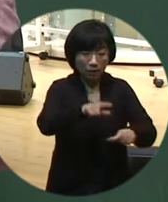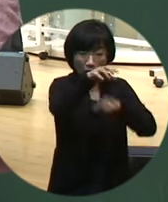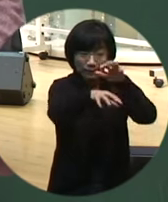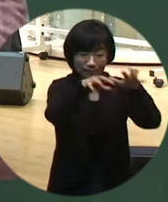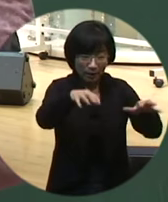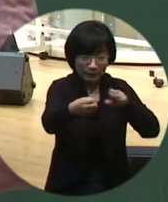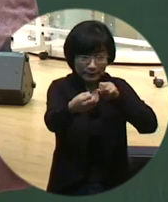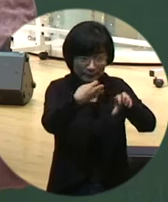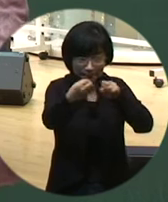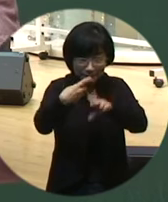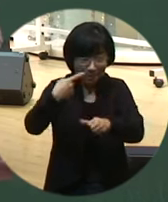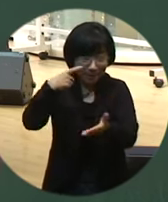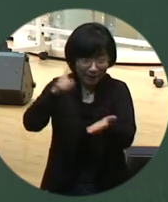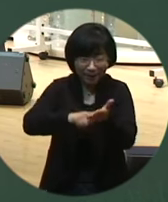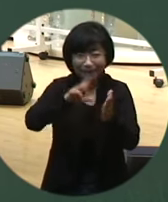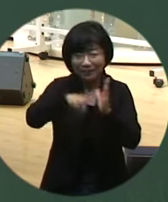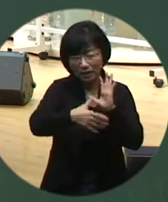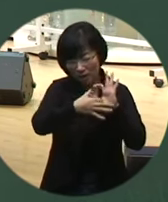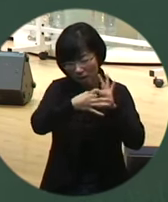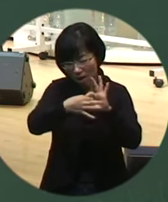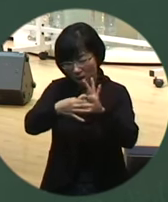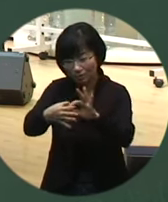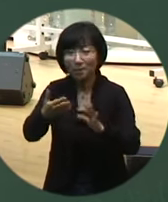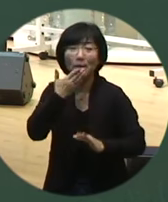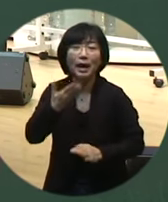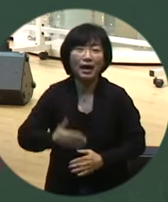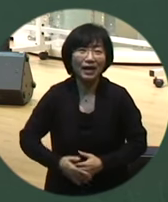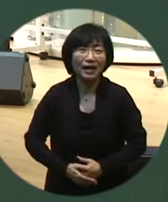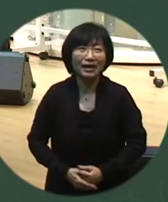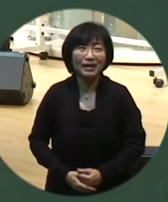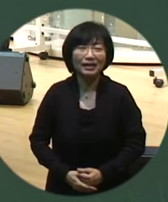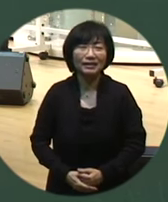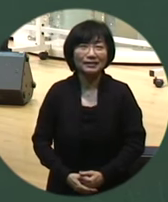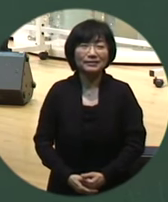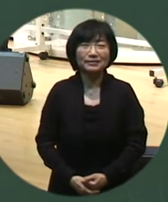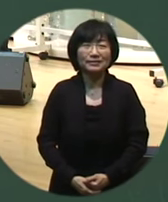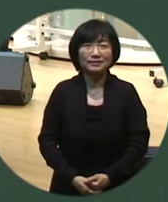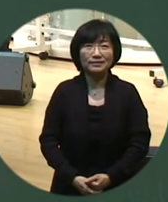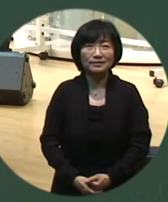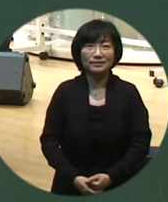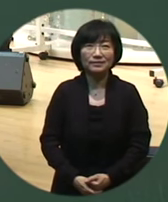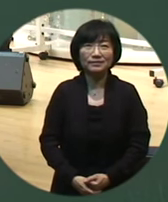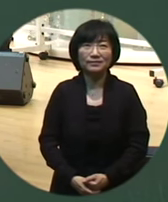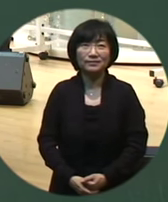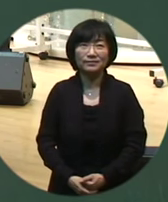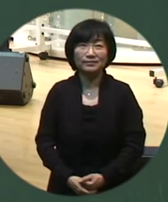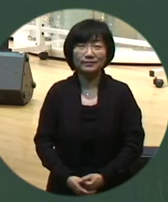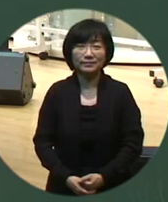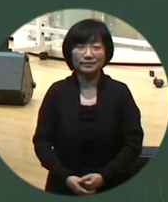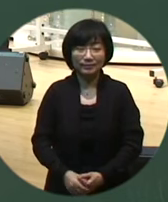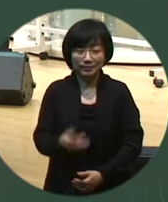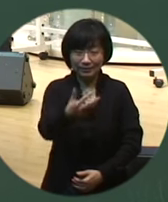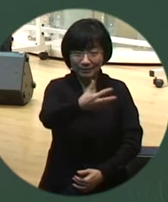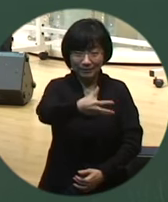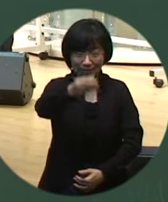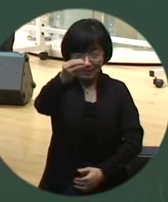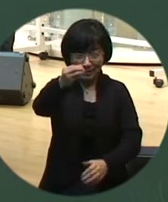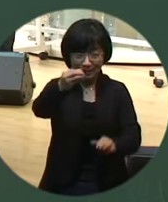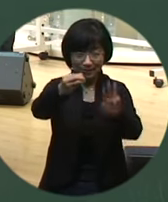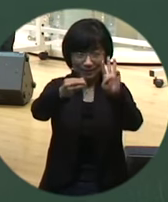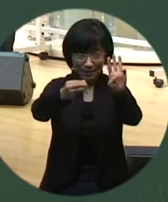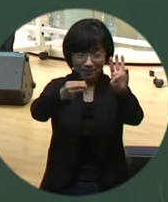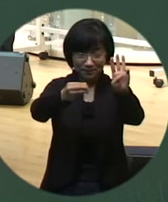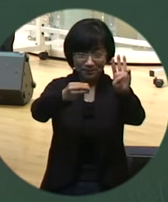the gospel, but you can only have continuation after you see this flow, answers of the field. 자 보세요, 창세기 3장 4절